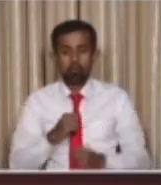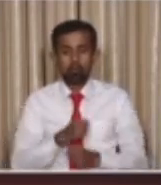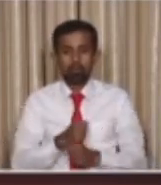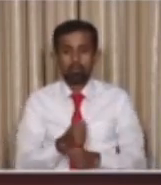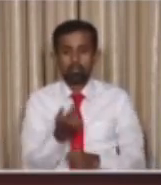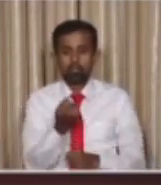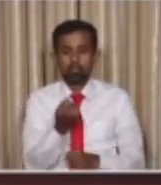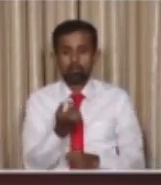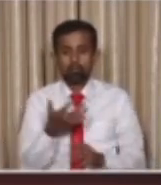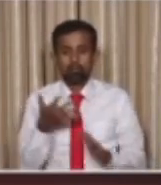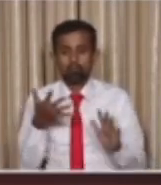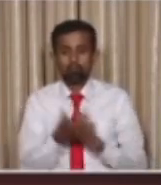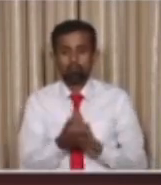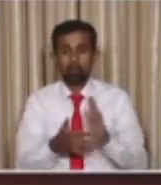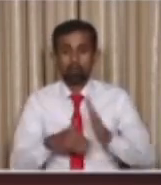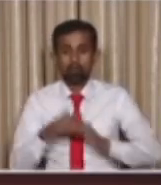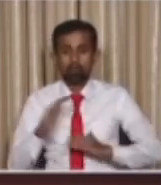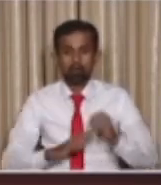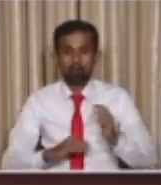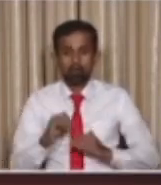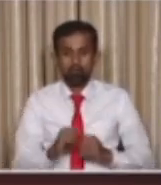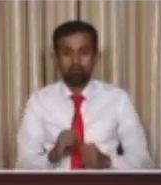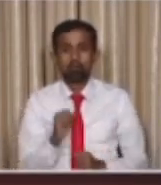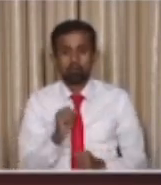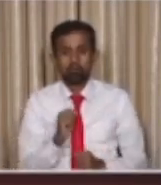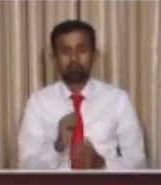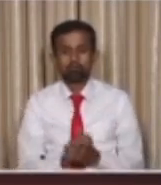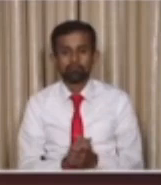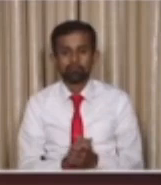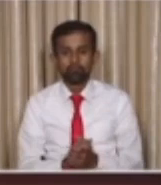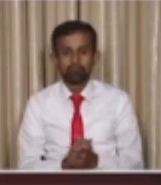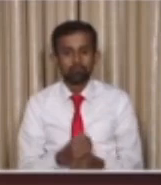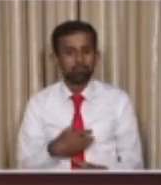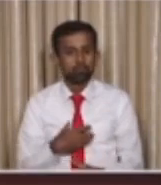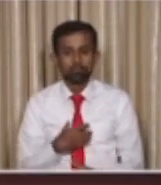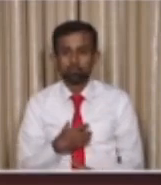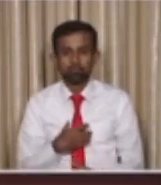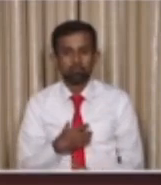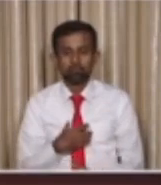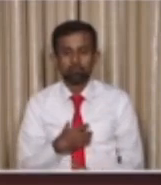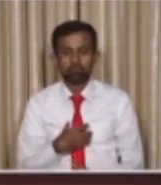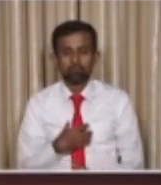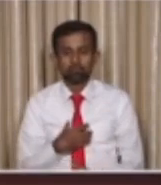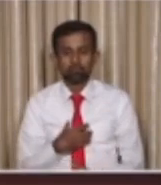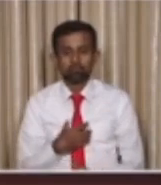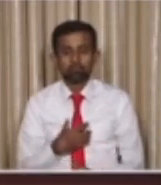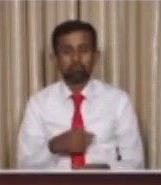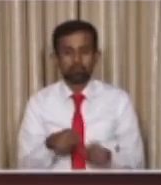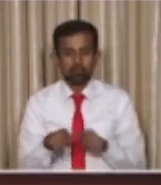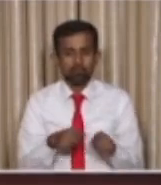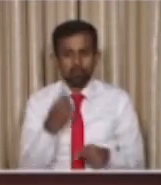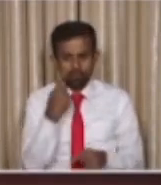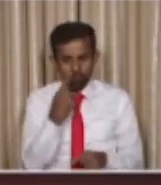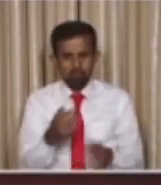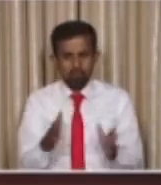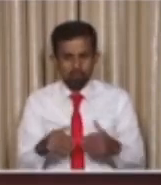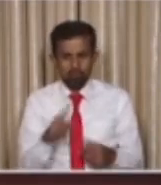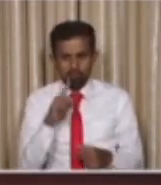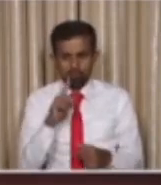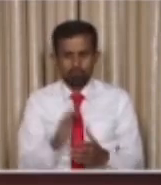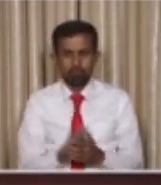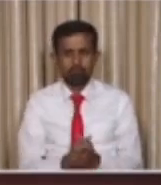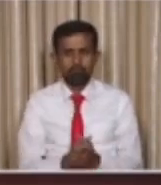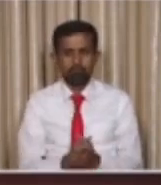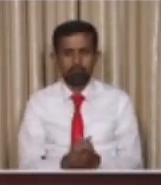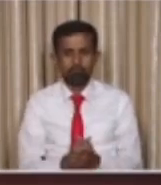මුදල් අවභාවිතා කරන්න මේවා යොදා ගන්න හැටි ඉතාමත් කනගාටුදායක කාරණාවක්. ඒ වගේම මම දැක්ක තව සිද්ධියක් මම කියන්න ඕනේ.